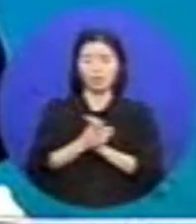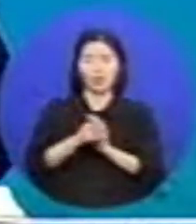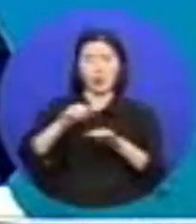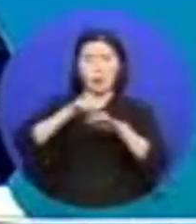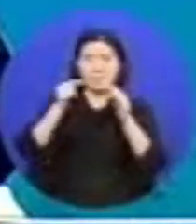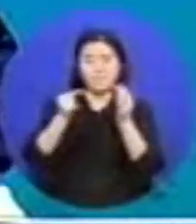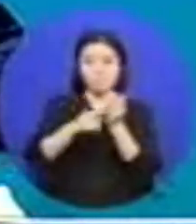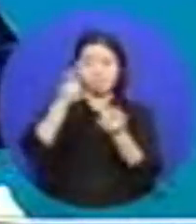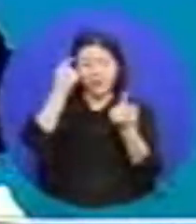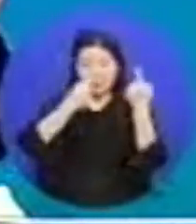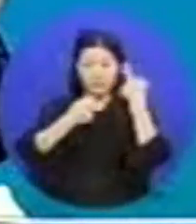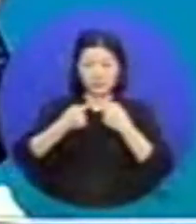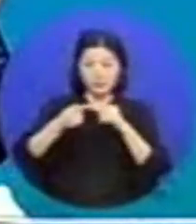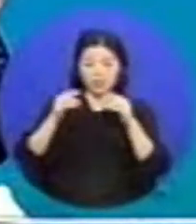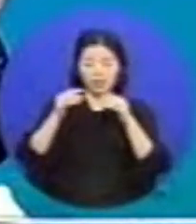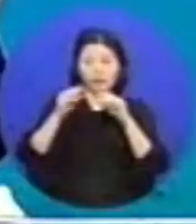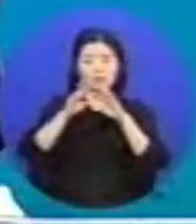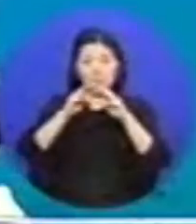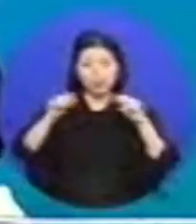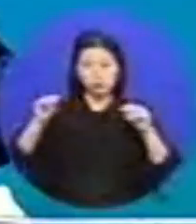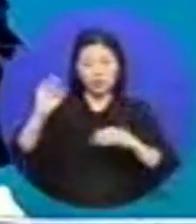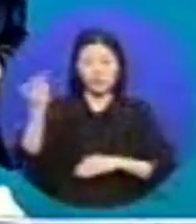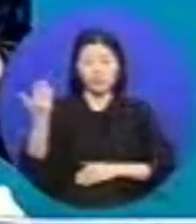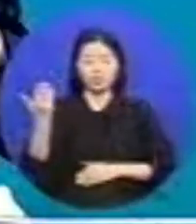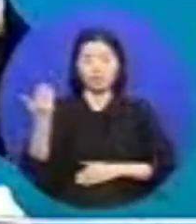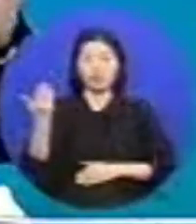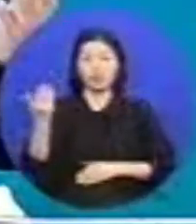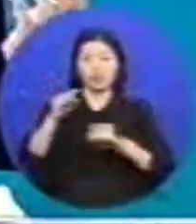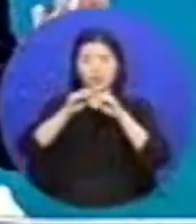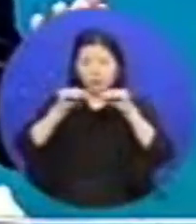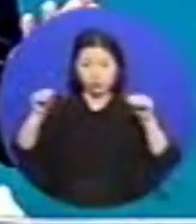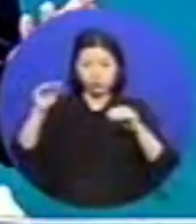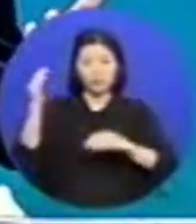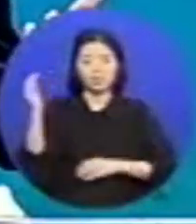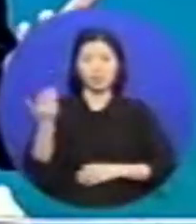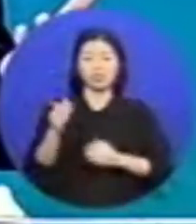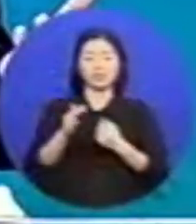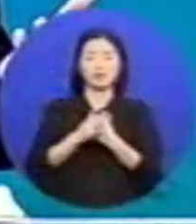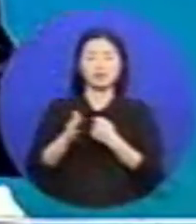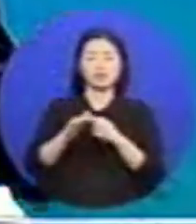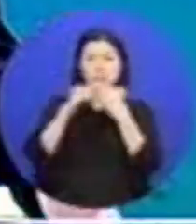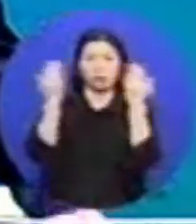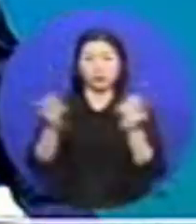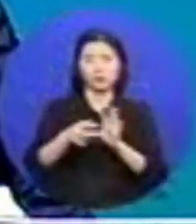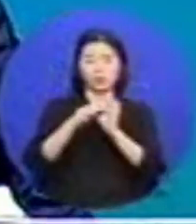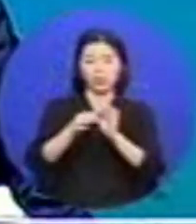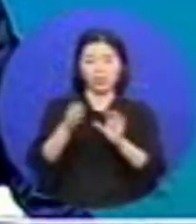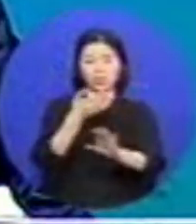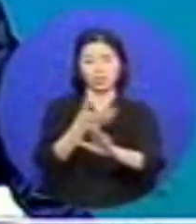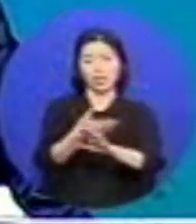상처가 치유되니까 사람이 바뀌는 거예요. 그리고 모든 관계가 달라지는 겁니다.